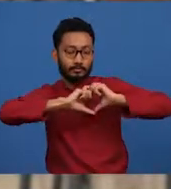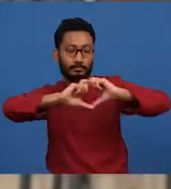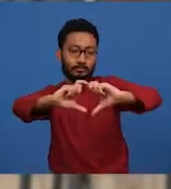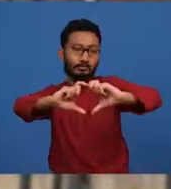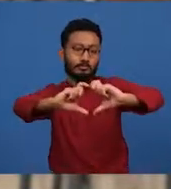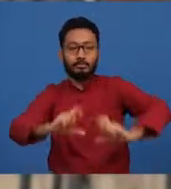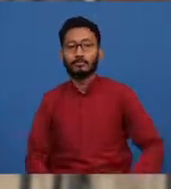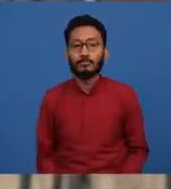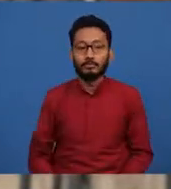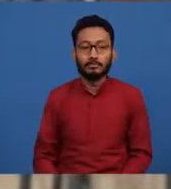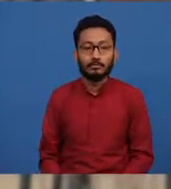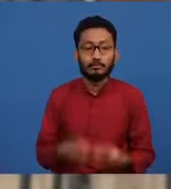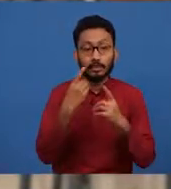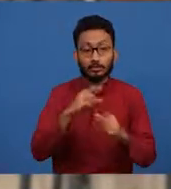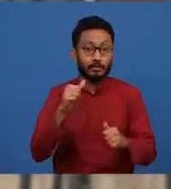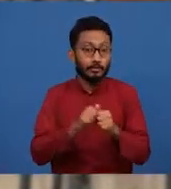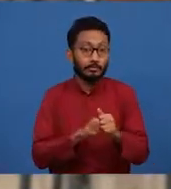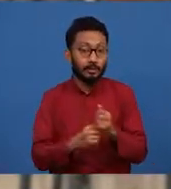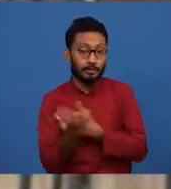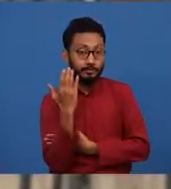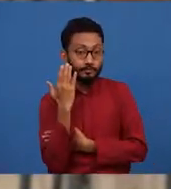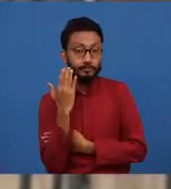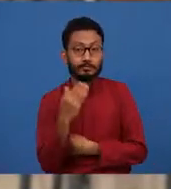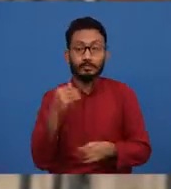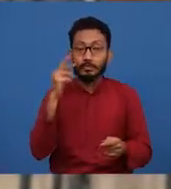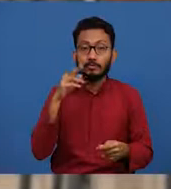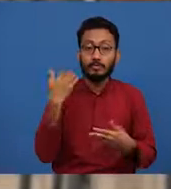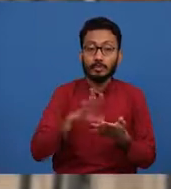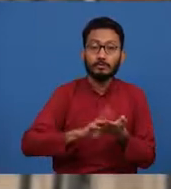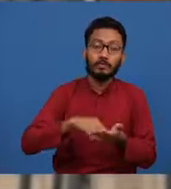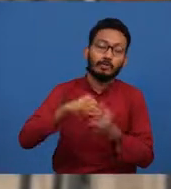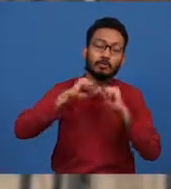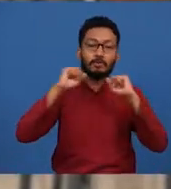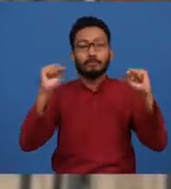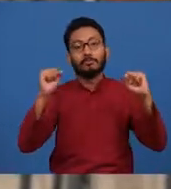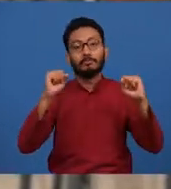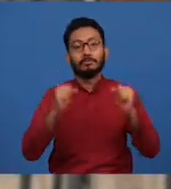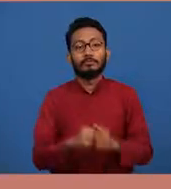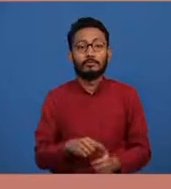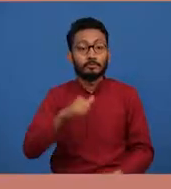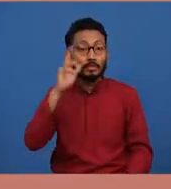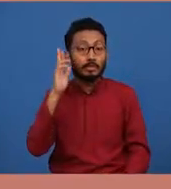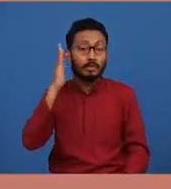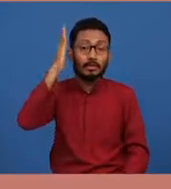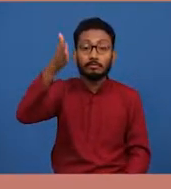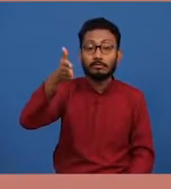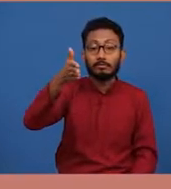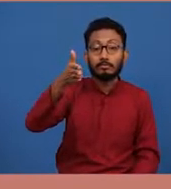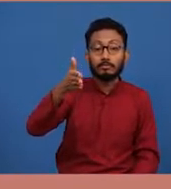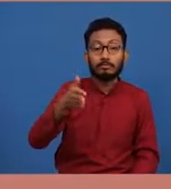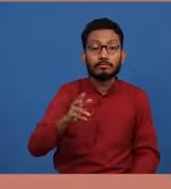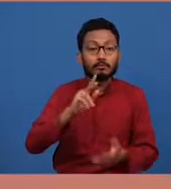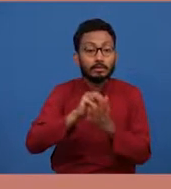Jawapannya, setiap pagi selepas bangun tidur, Amir akan